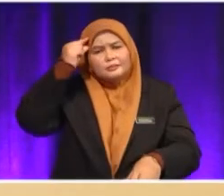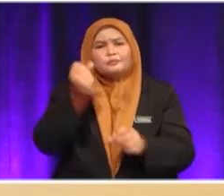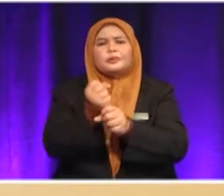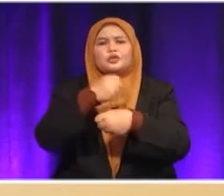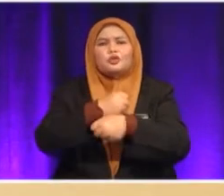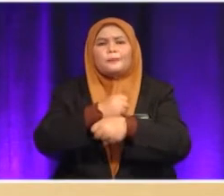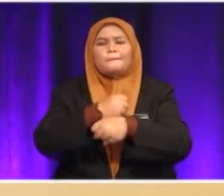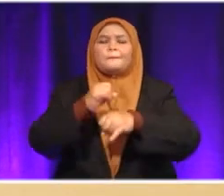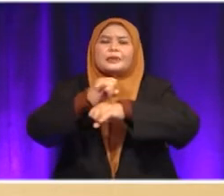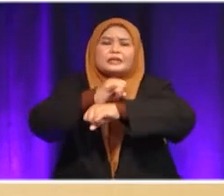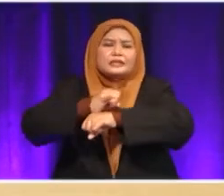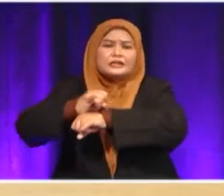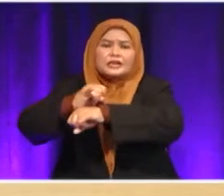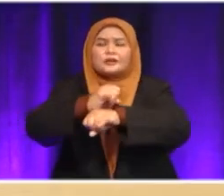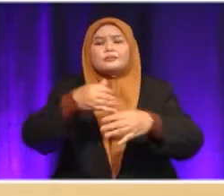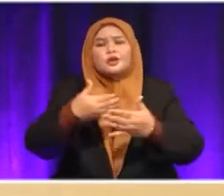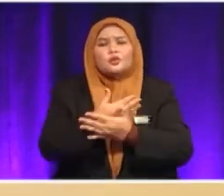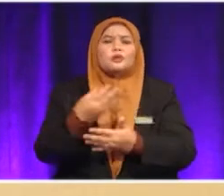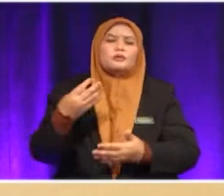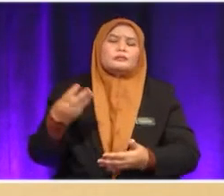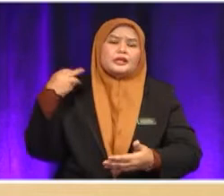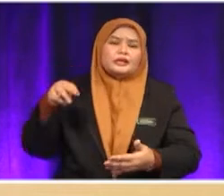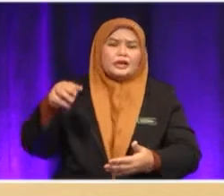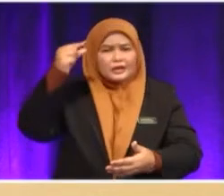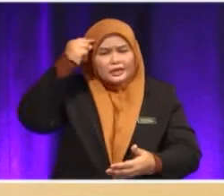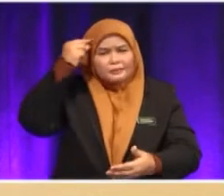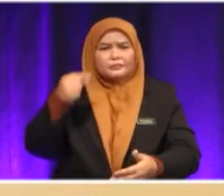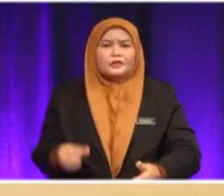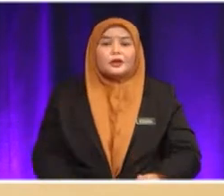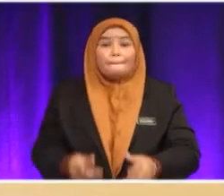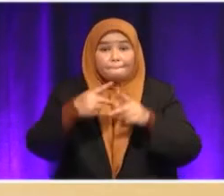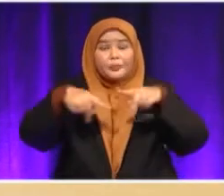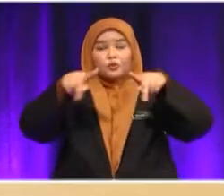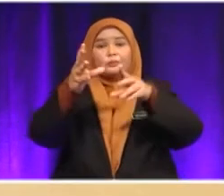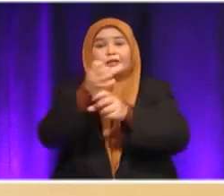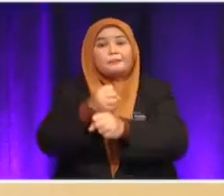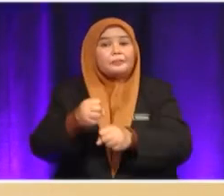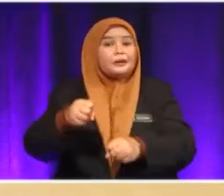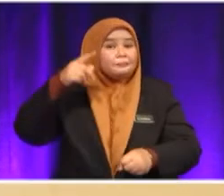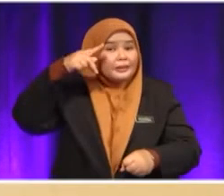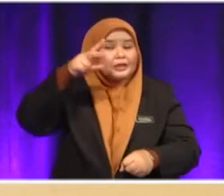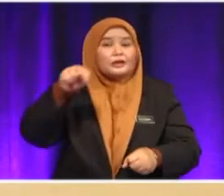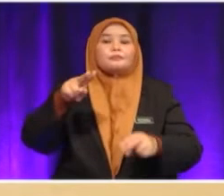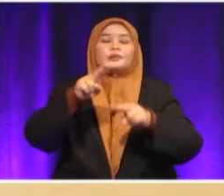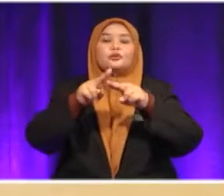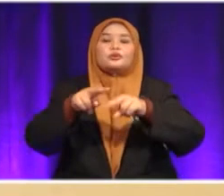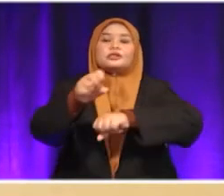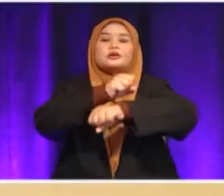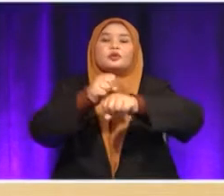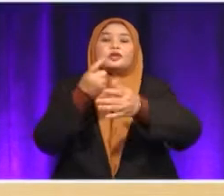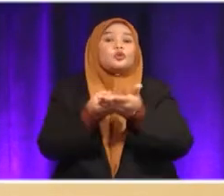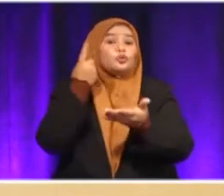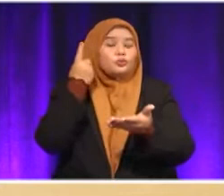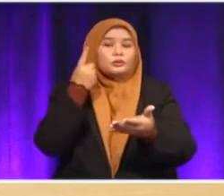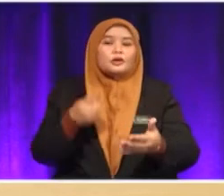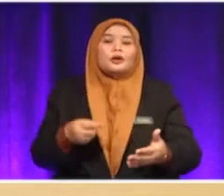penjajahan baru dan mereka menganggap supaya perlu dapat pandangan penduduk Singapura terlebih dahulu baru